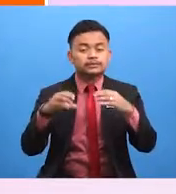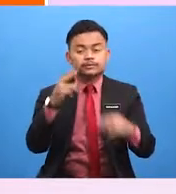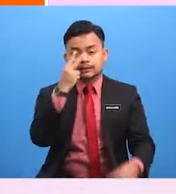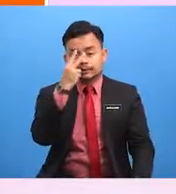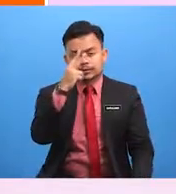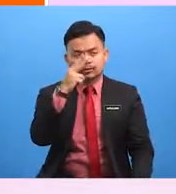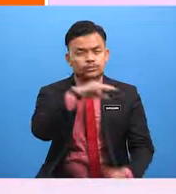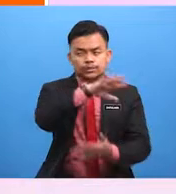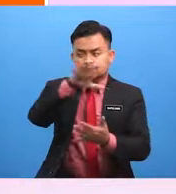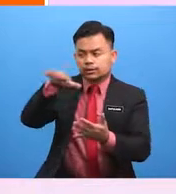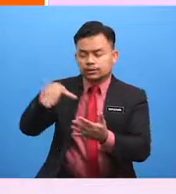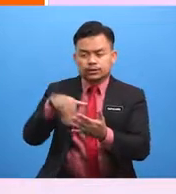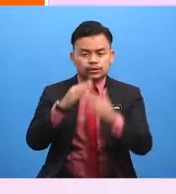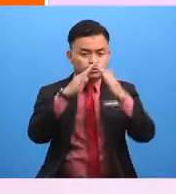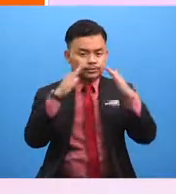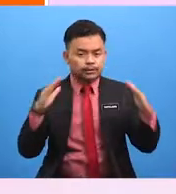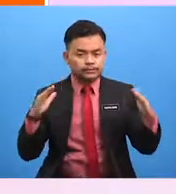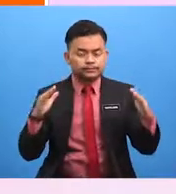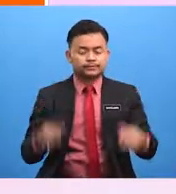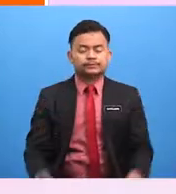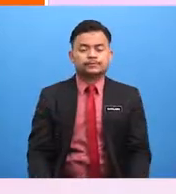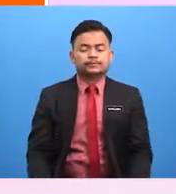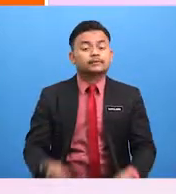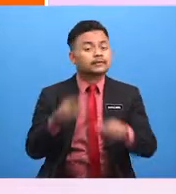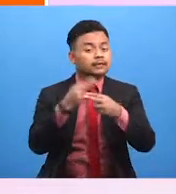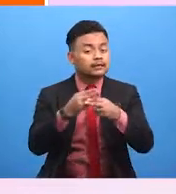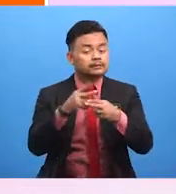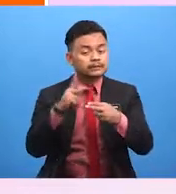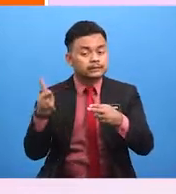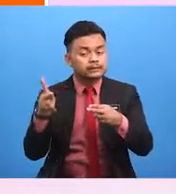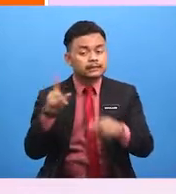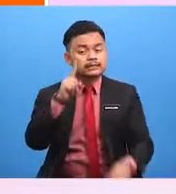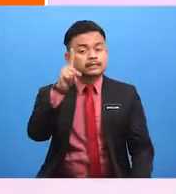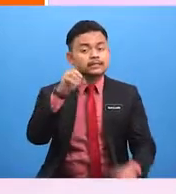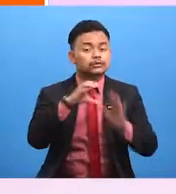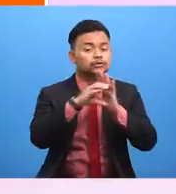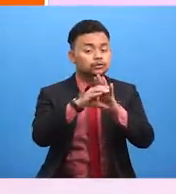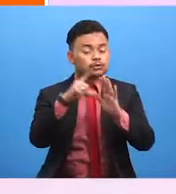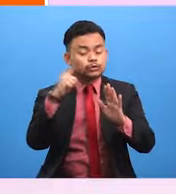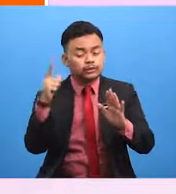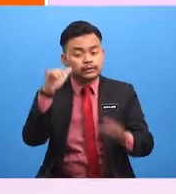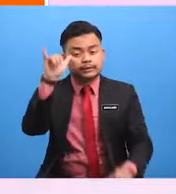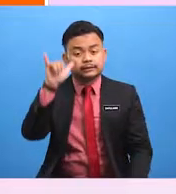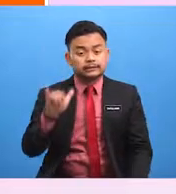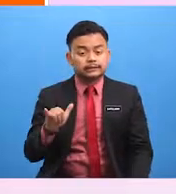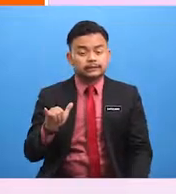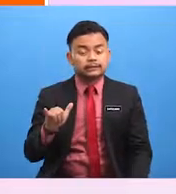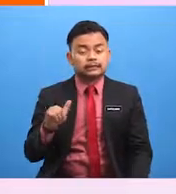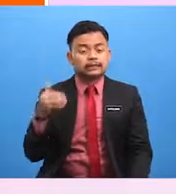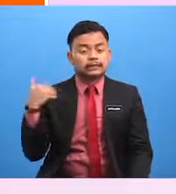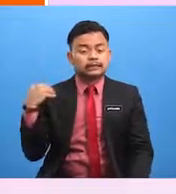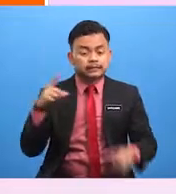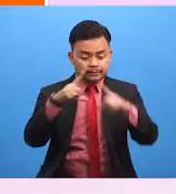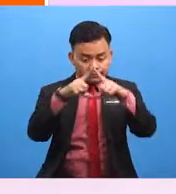perhatikan di sekitar rumah kamu dan namakan satu contoh lain yang mempunyai